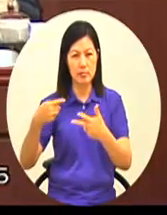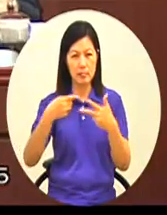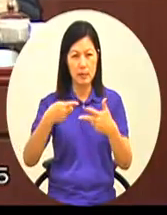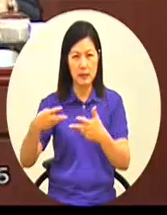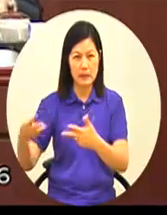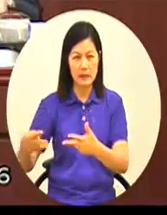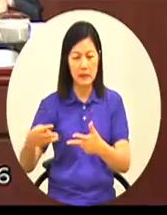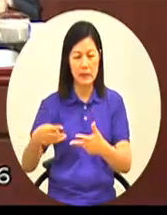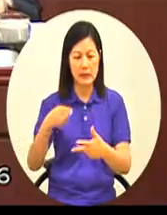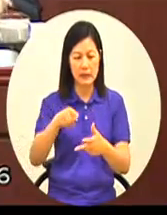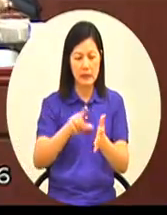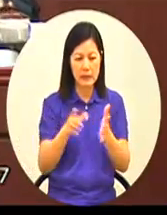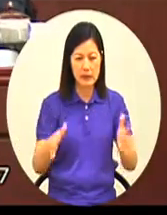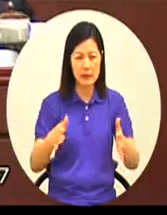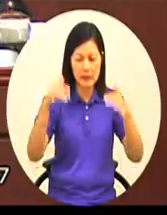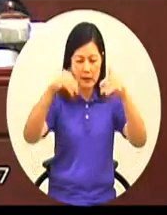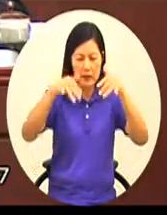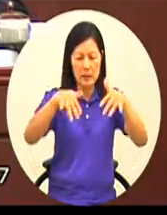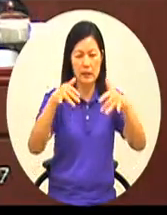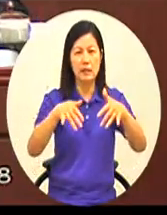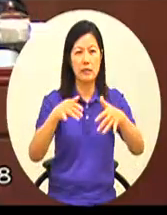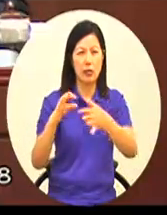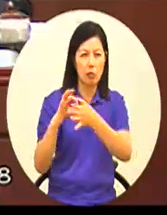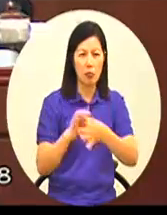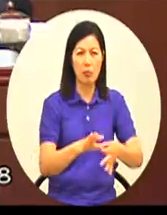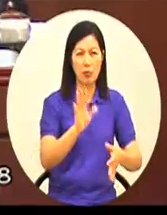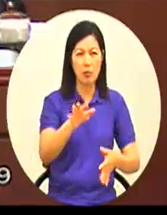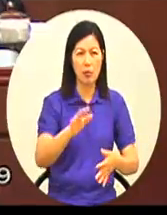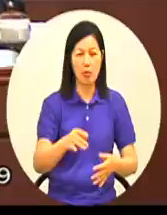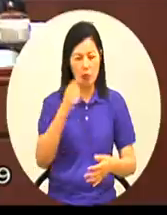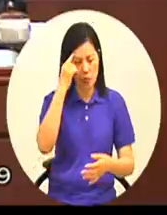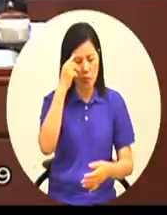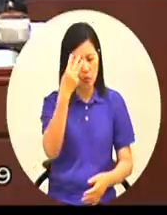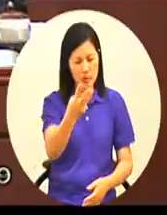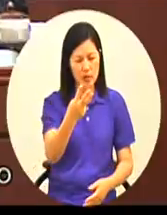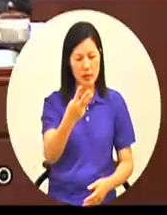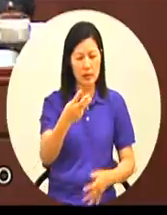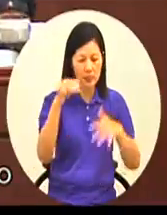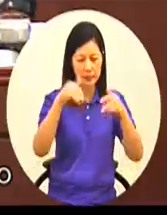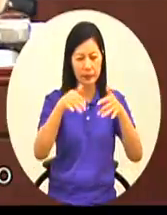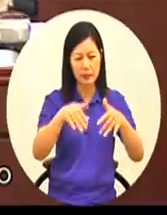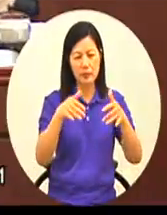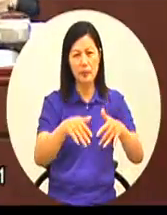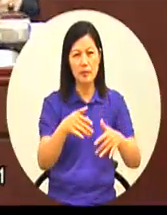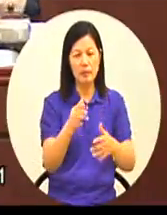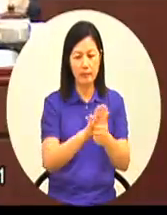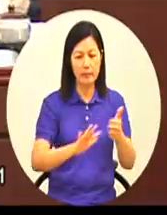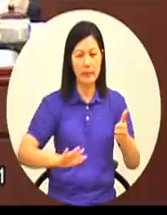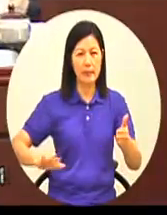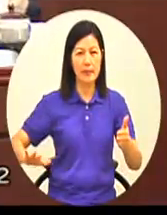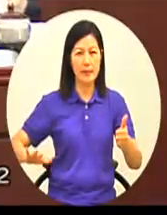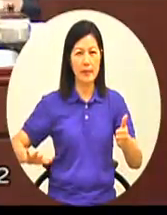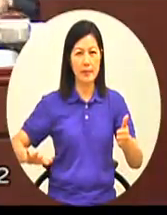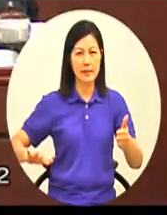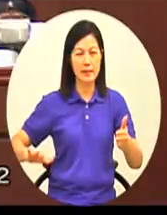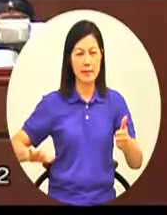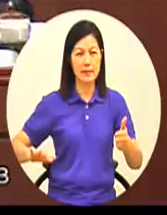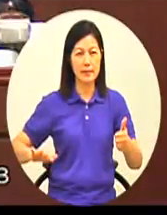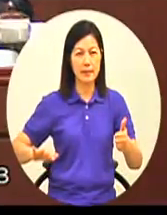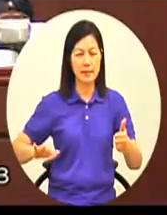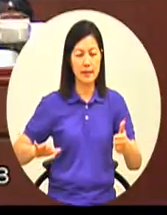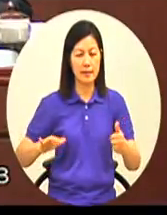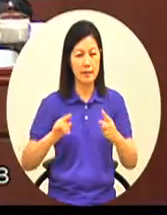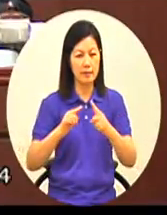落大雨啦。哦，啊，毋过我嘛感觉吼，就因为这三天拄好落大雨，其实影响了我们相当的